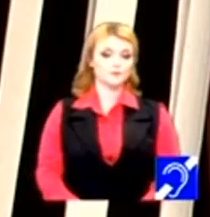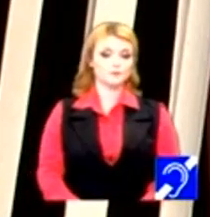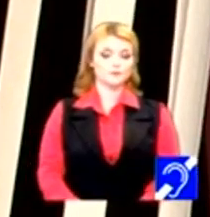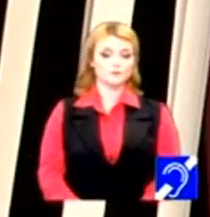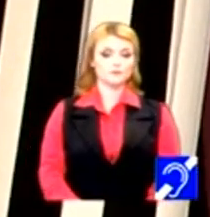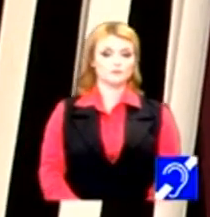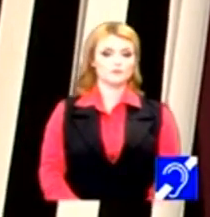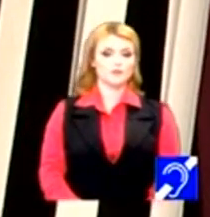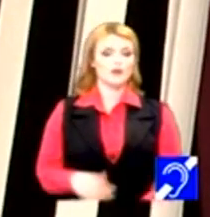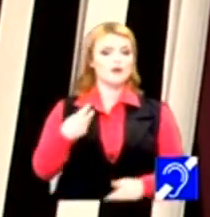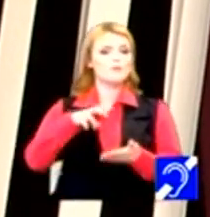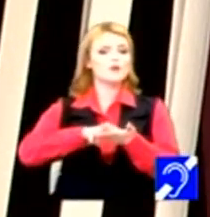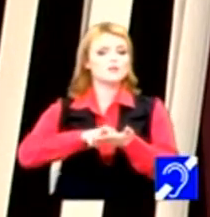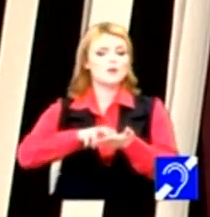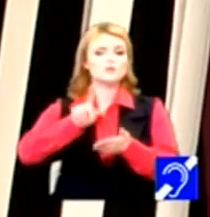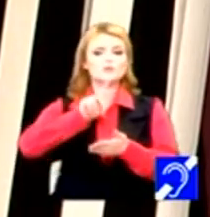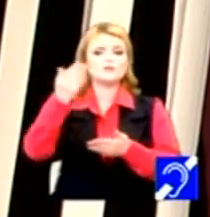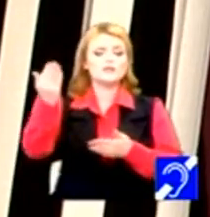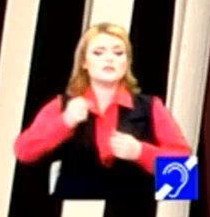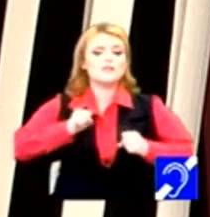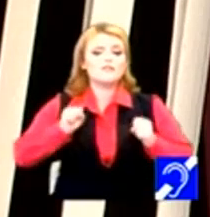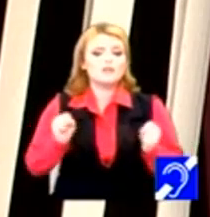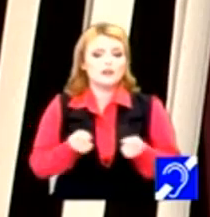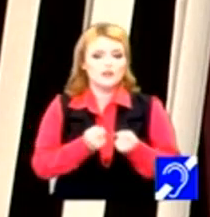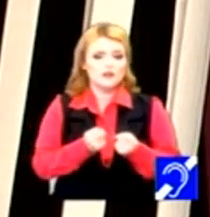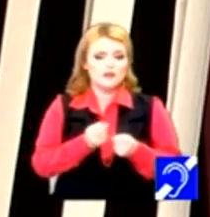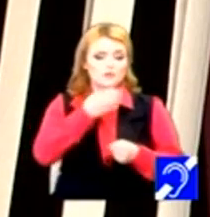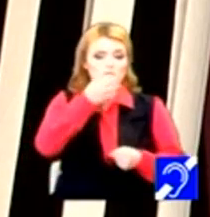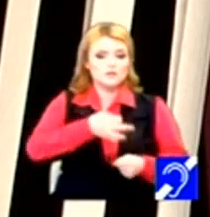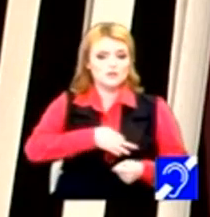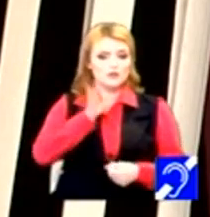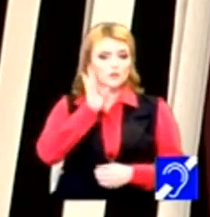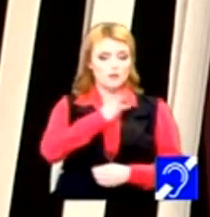Mă temeam să nu-ți fie frig, zise mama.